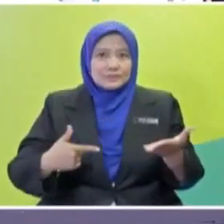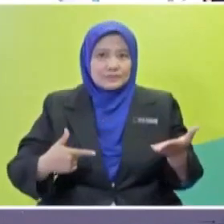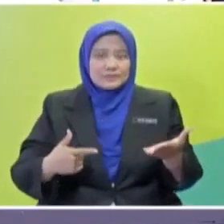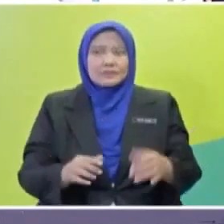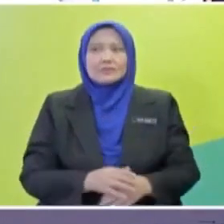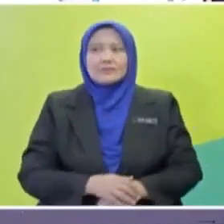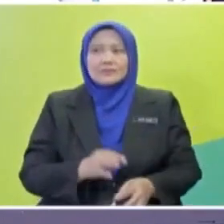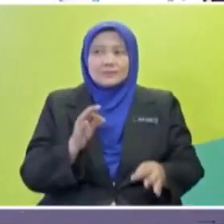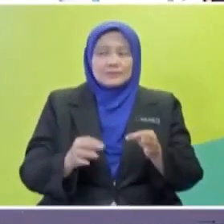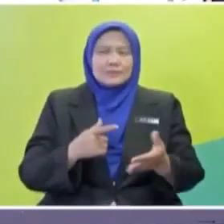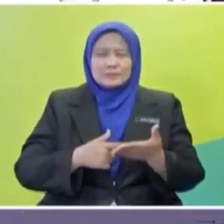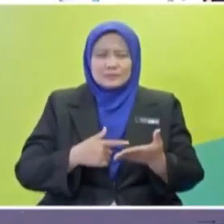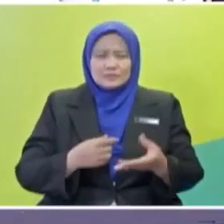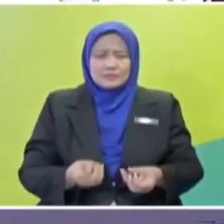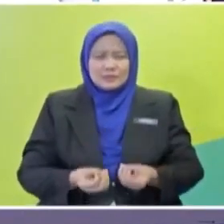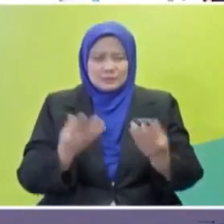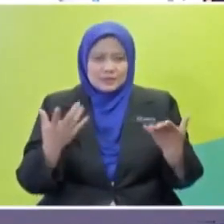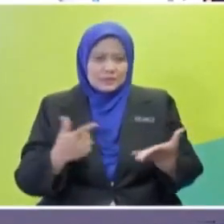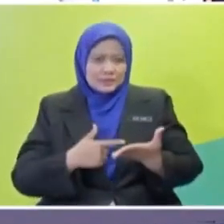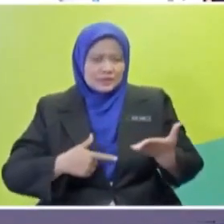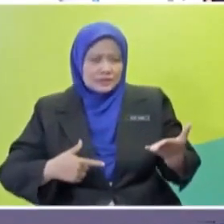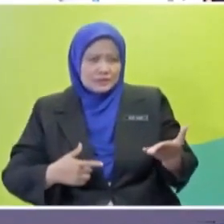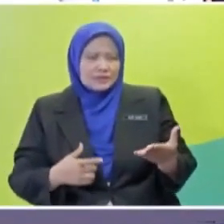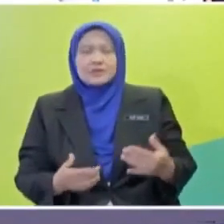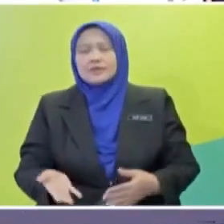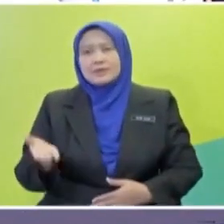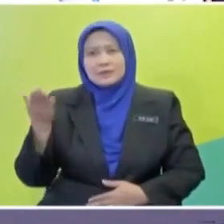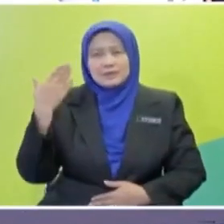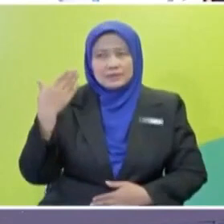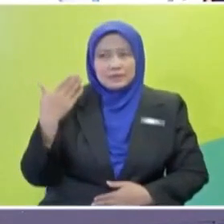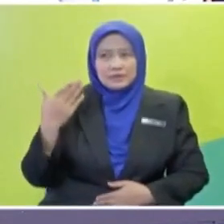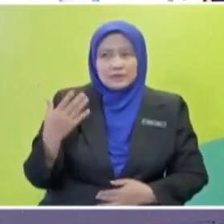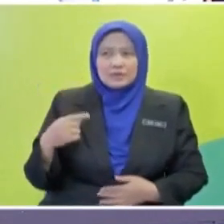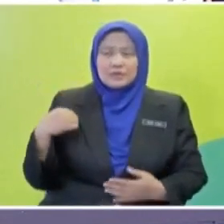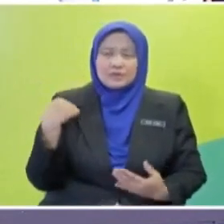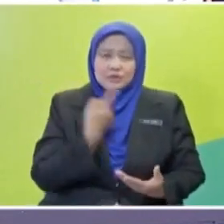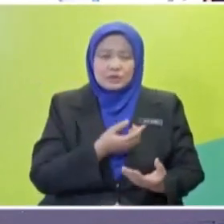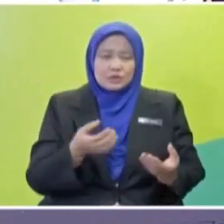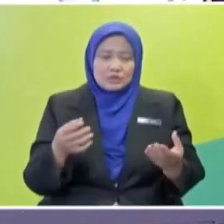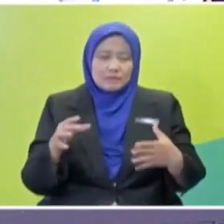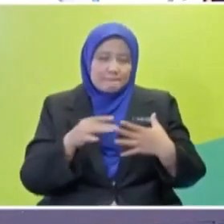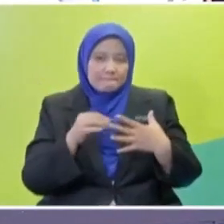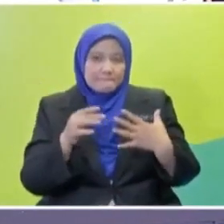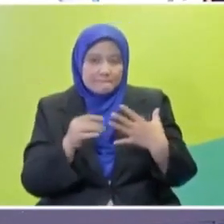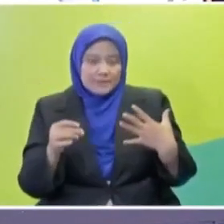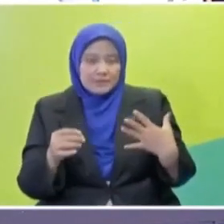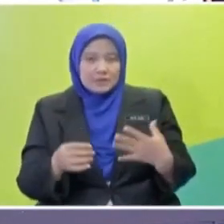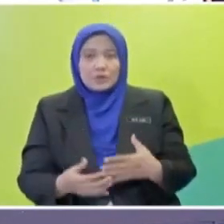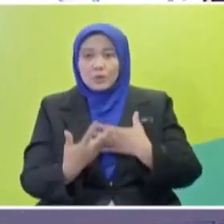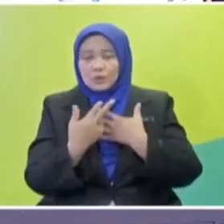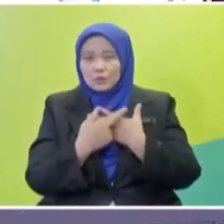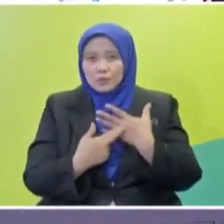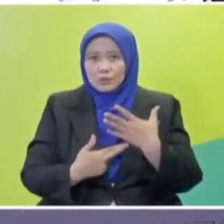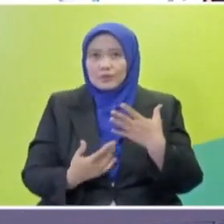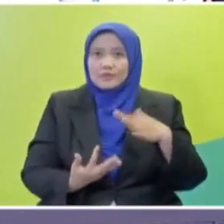lakaran katalah Syafika dalam banyak-banyak lakaran, dalam banyak-banyak idea, Syafika pilih roti bakar ni. Okey, yang gelang kunci untuk buat bentuk roti bakar ni. Okey,